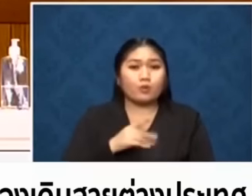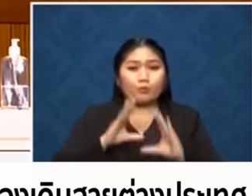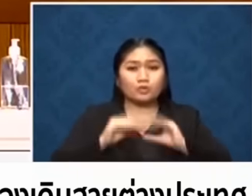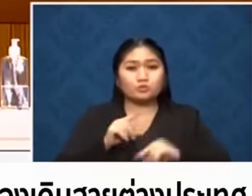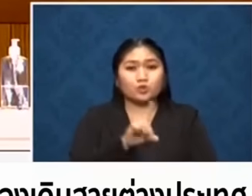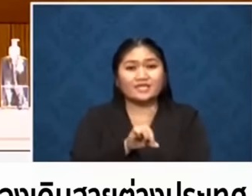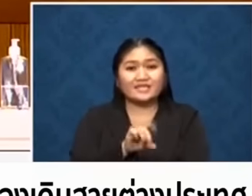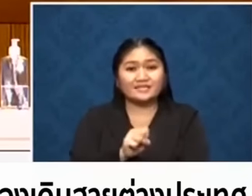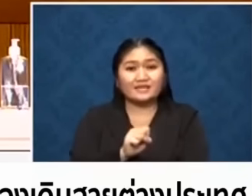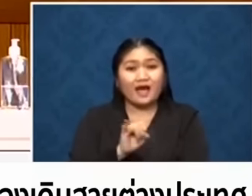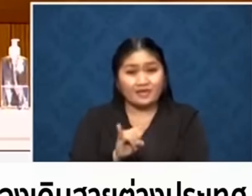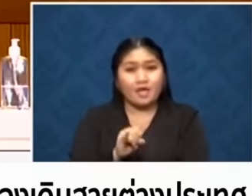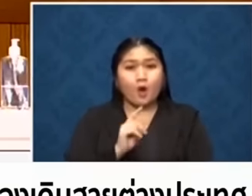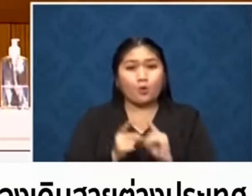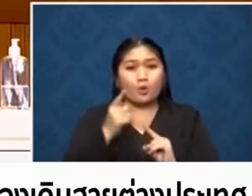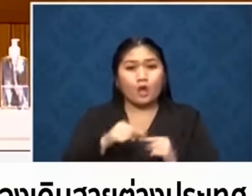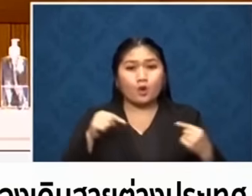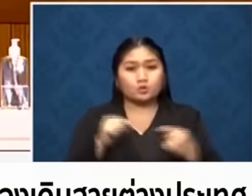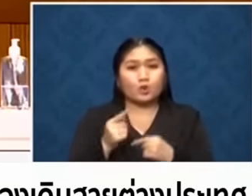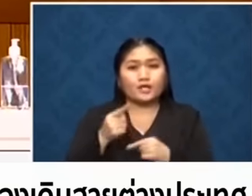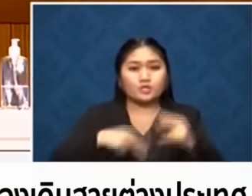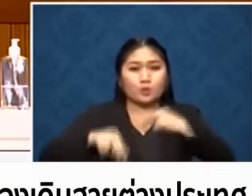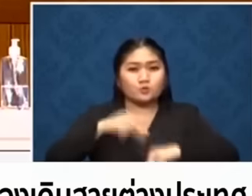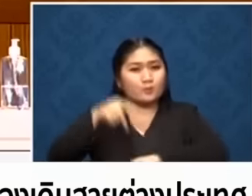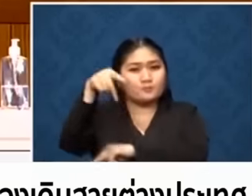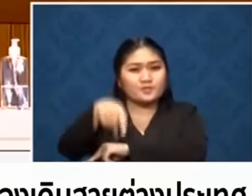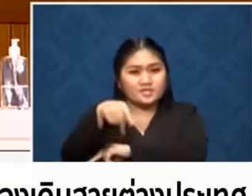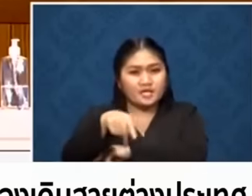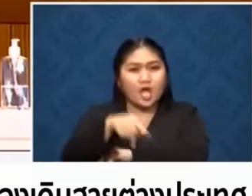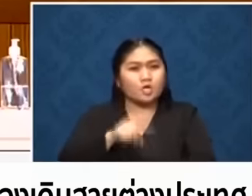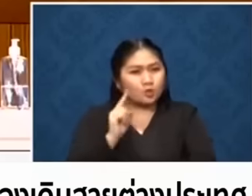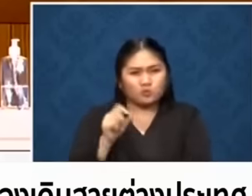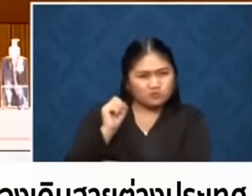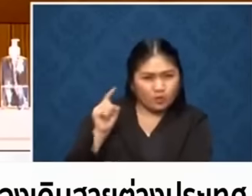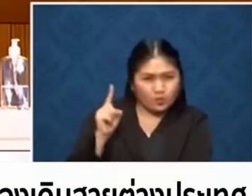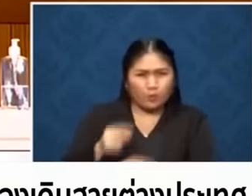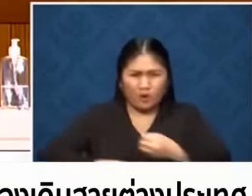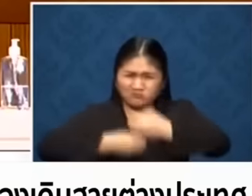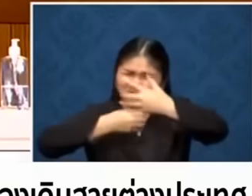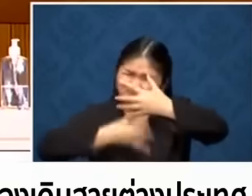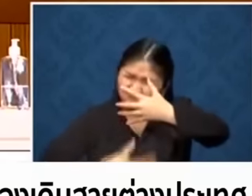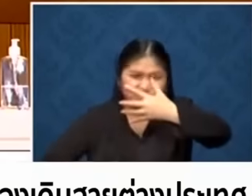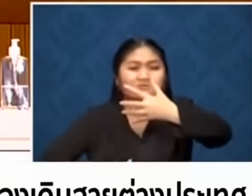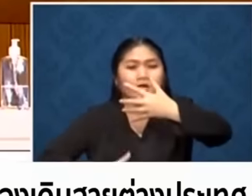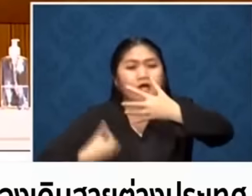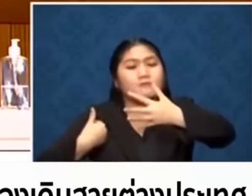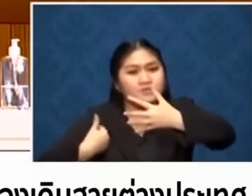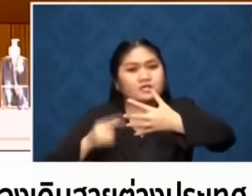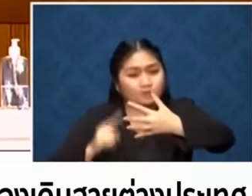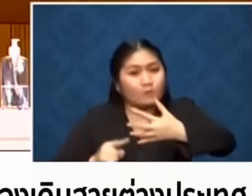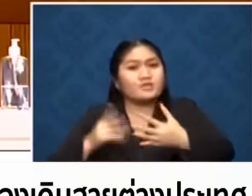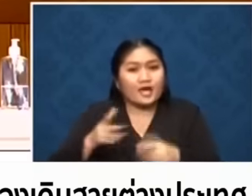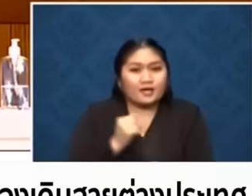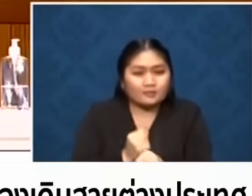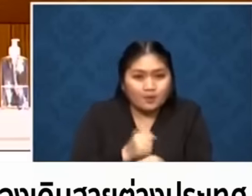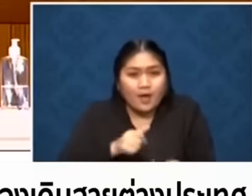แล้วก็เจรจาการค้าการลงทุนขอให้มั่นใจนะว่าประเทศไทยมีความพร้อมทุกด้านแล้วก็ถือว่าเป็นเวลาที่ดีที่สุดแล้วเรื่